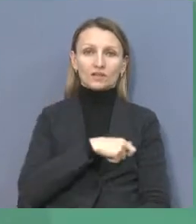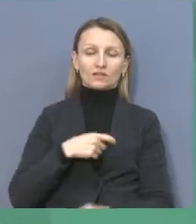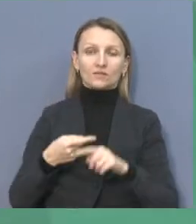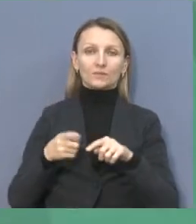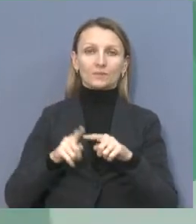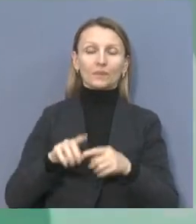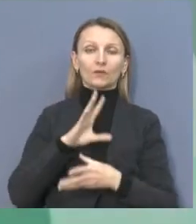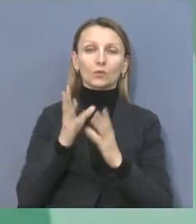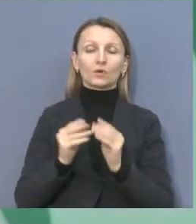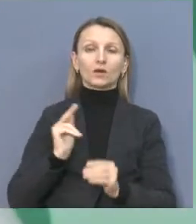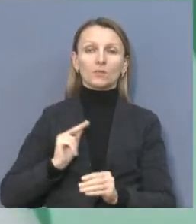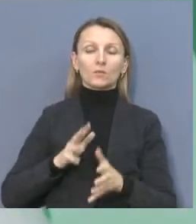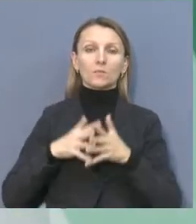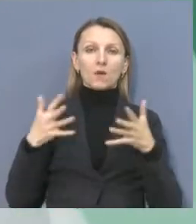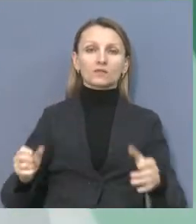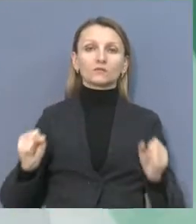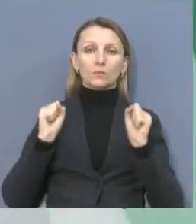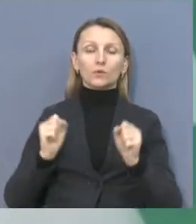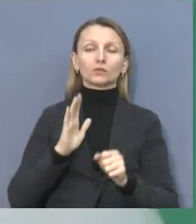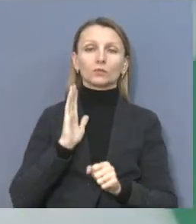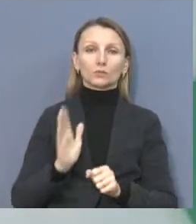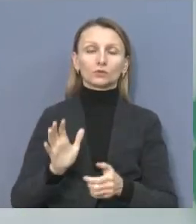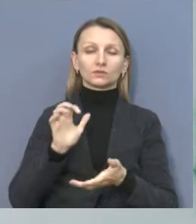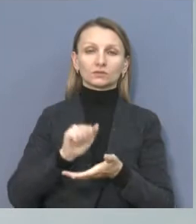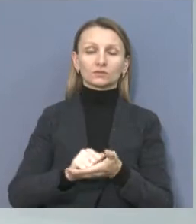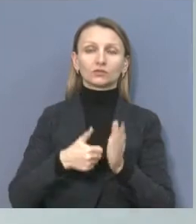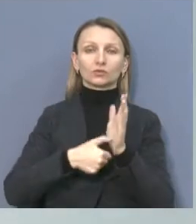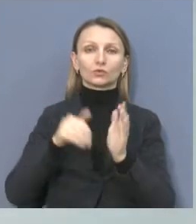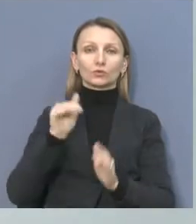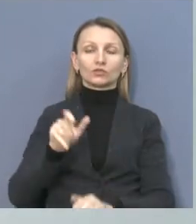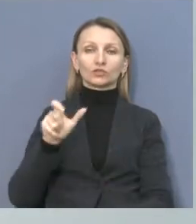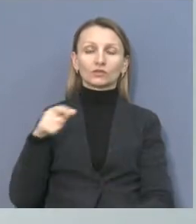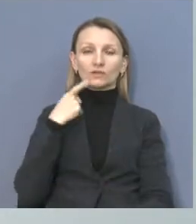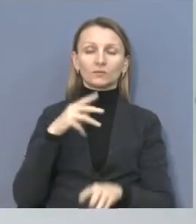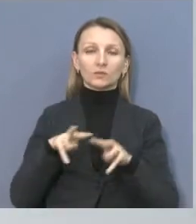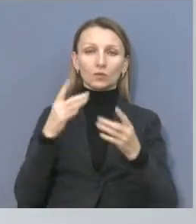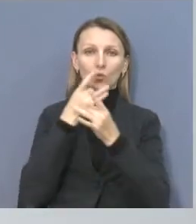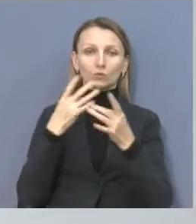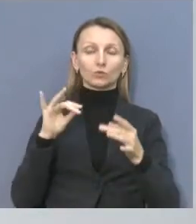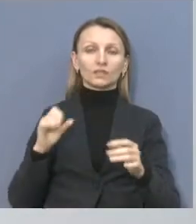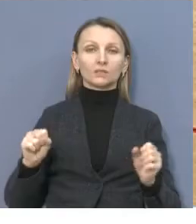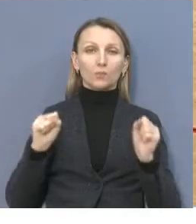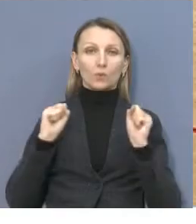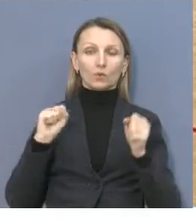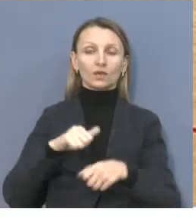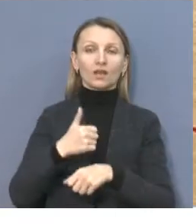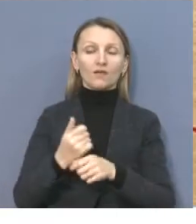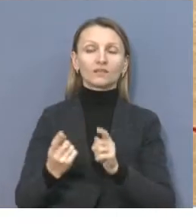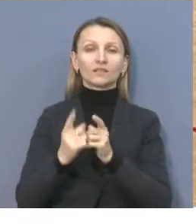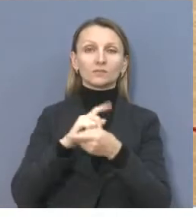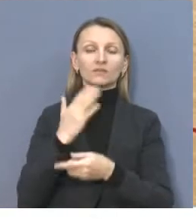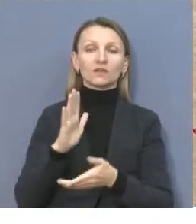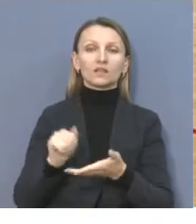комплексной работы массовым спортом будет задействовано 600000 человек сообщил министр культуры и спорта основные изменения в